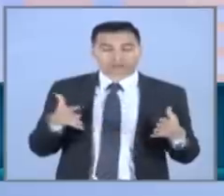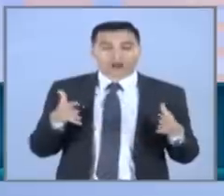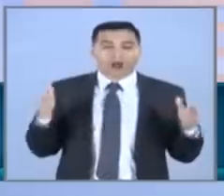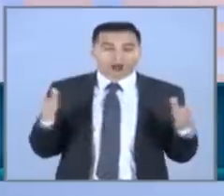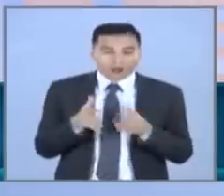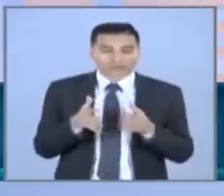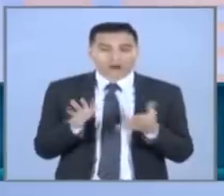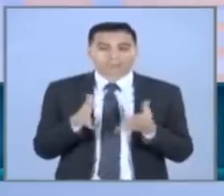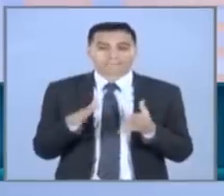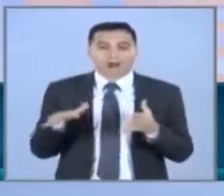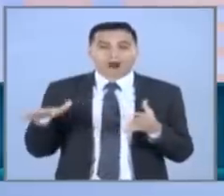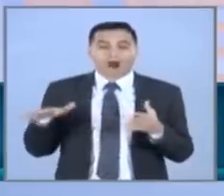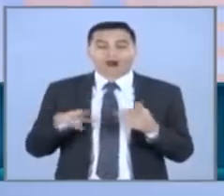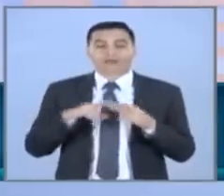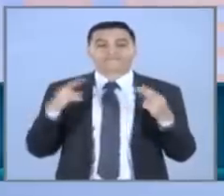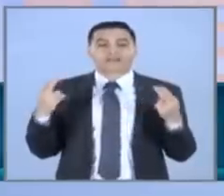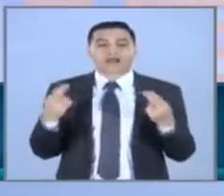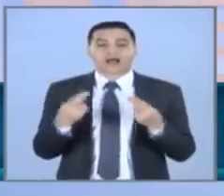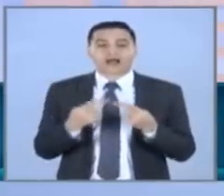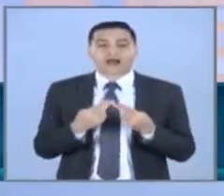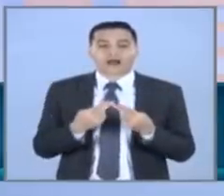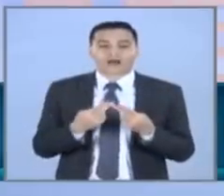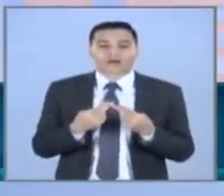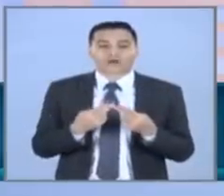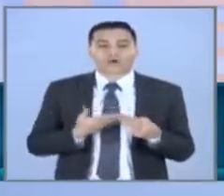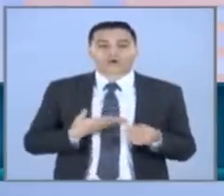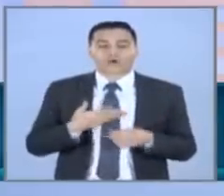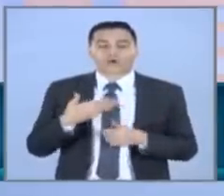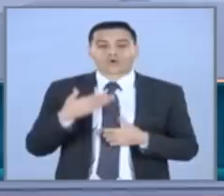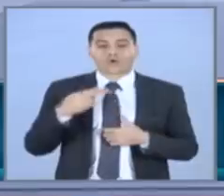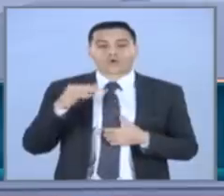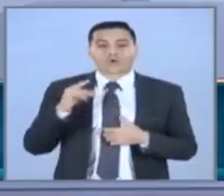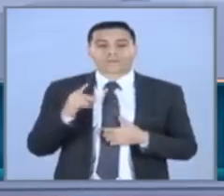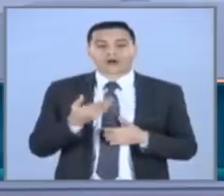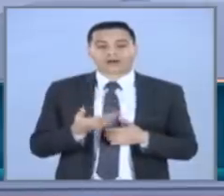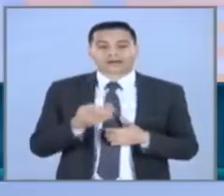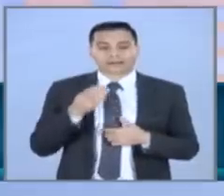أصغر محيط في العالم. عمر إجابتك. الهندي.